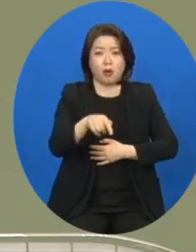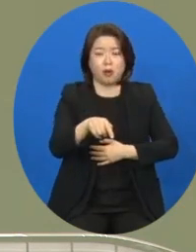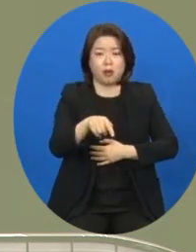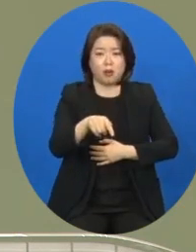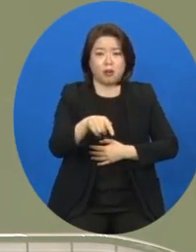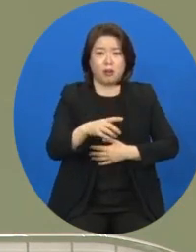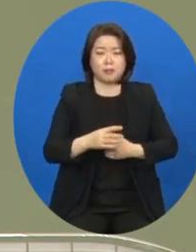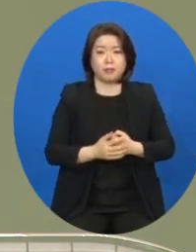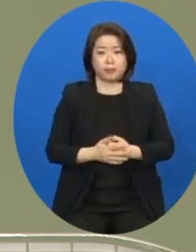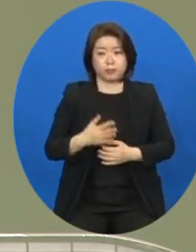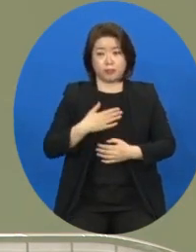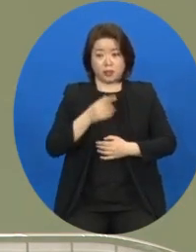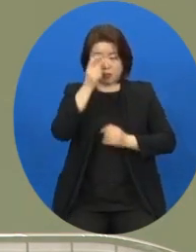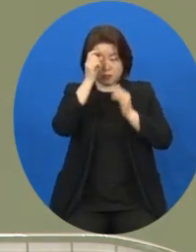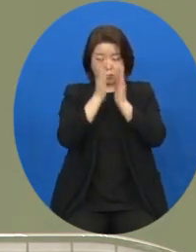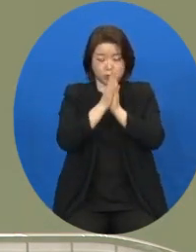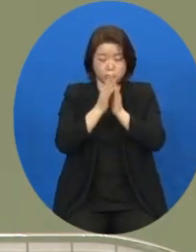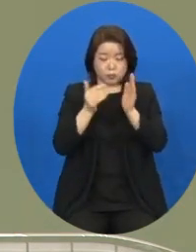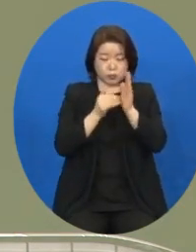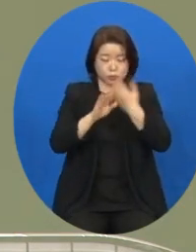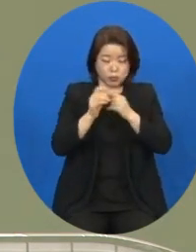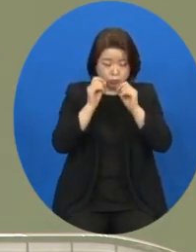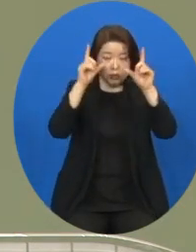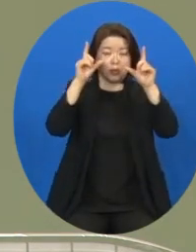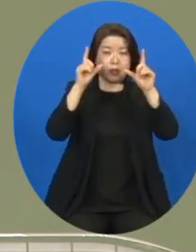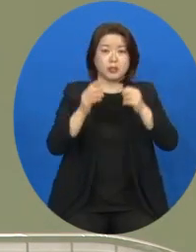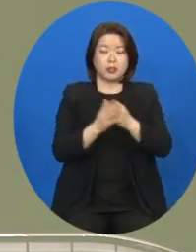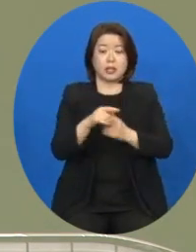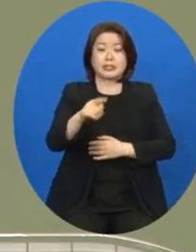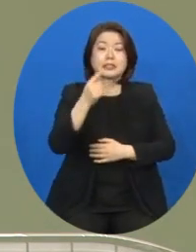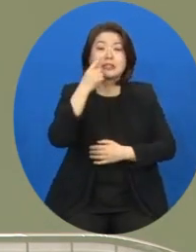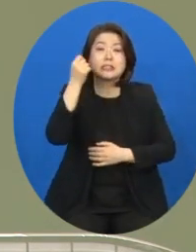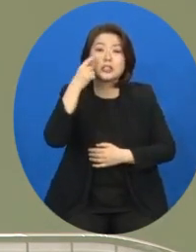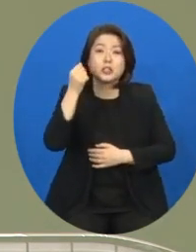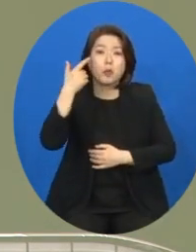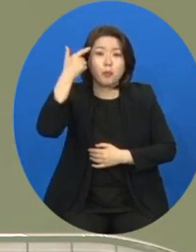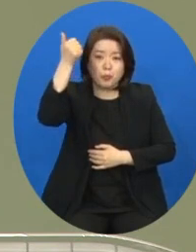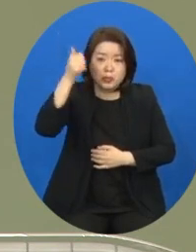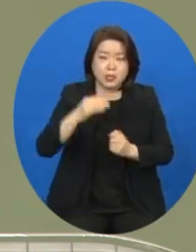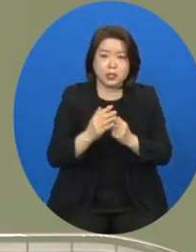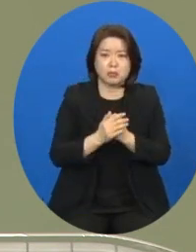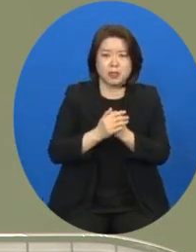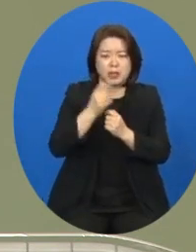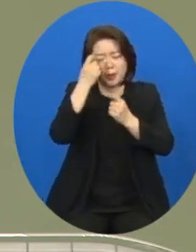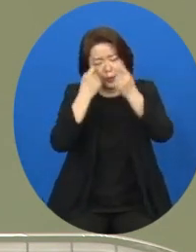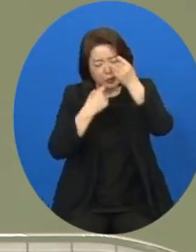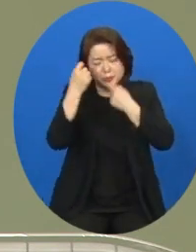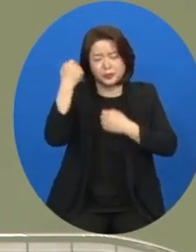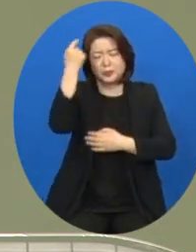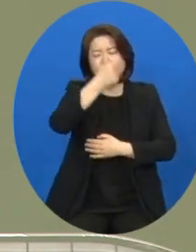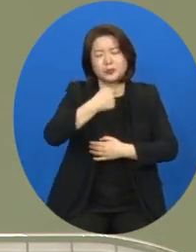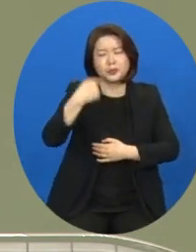자기가 기도가 끝나고 눈을 뜨니까 그 일본 목사님이 우는 얼굴로